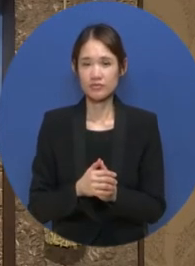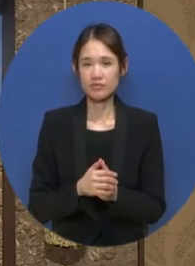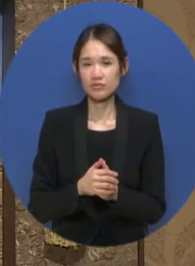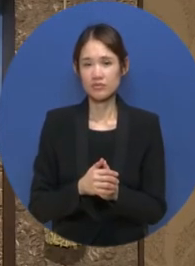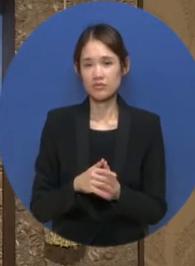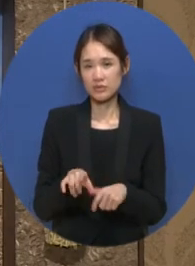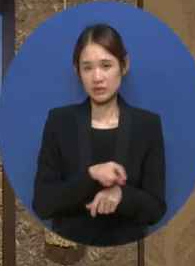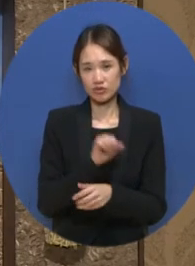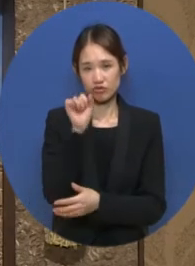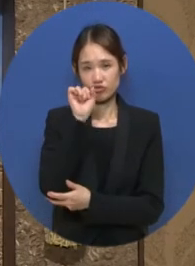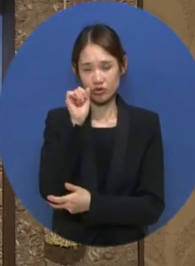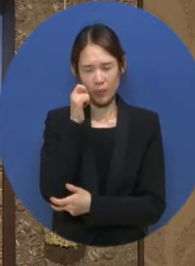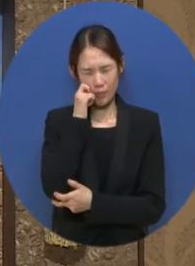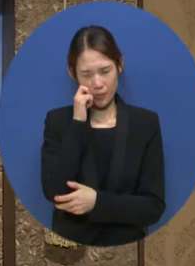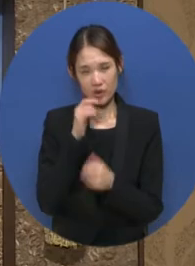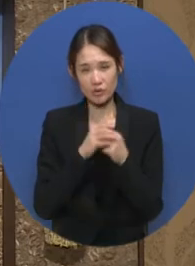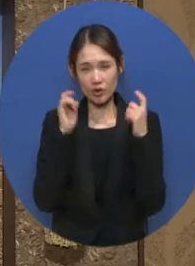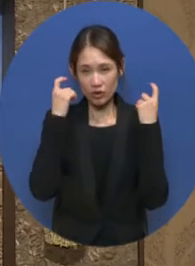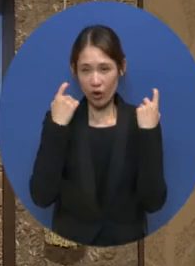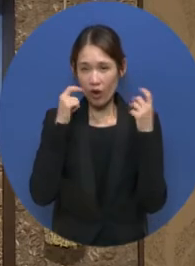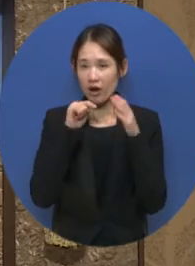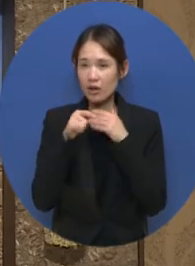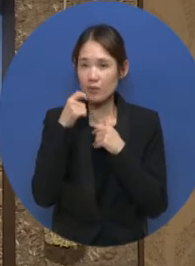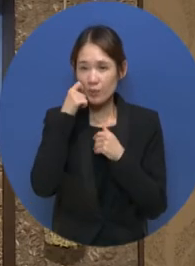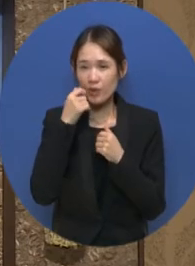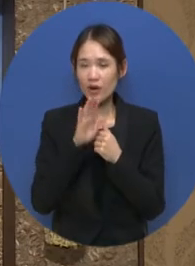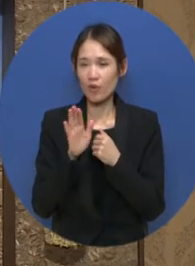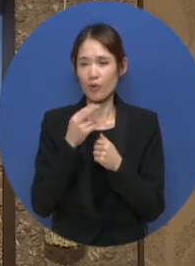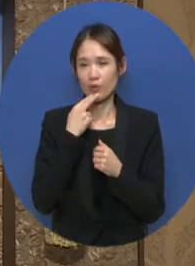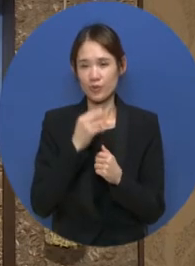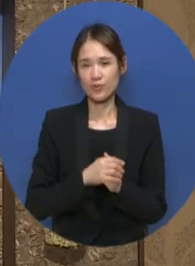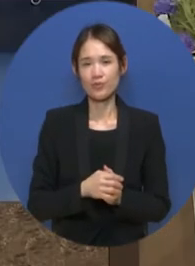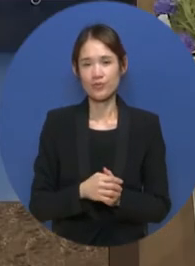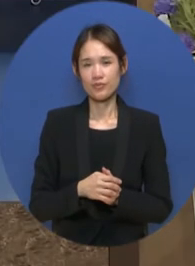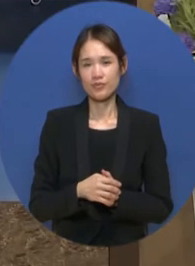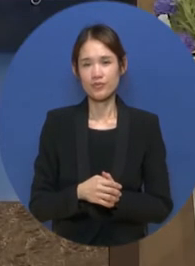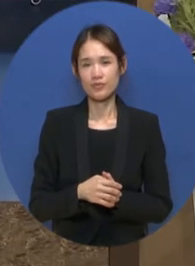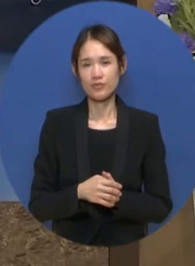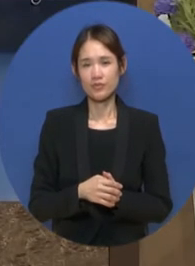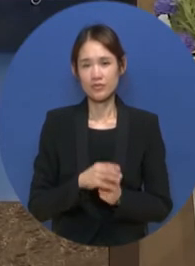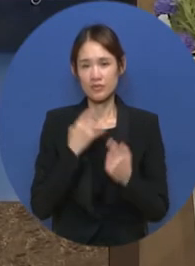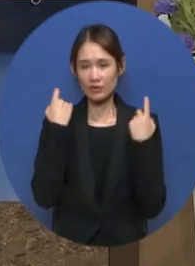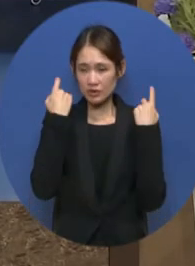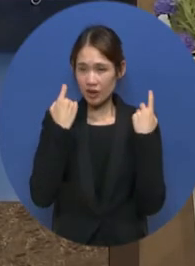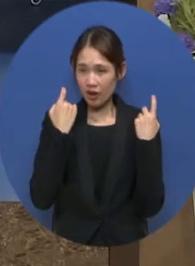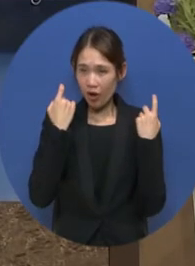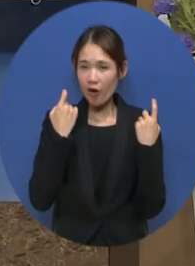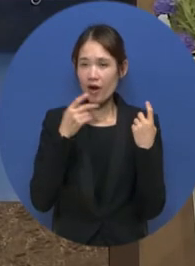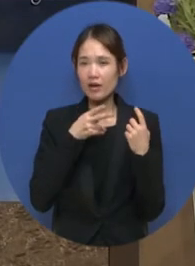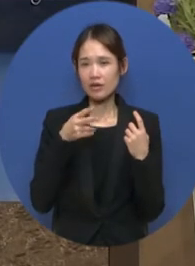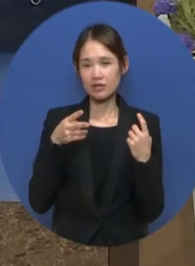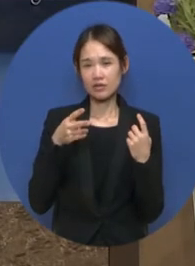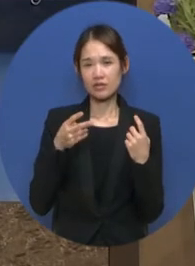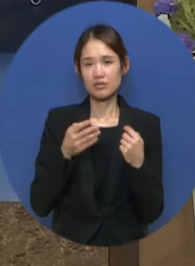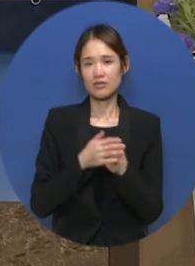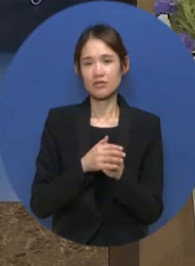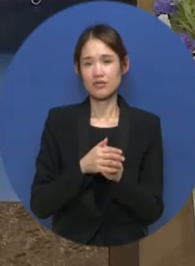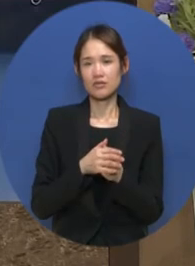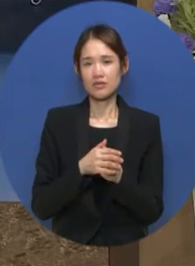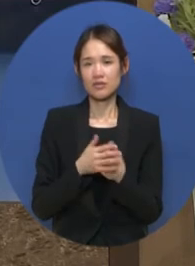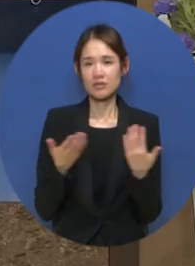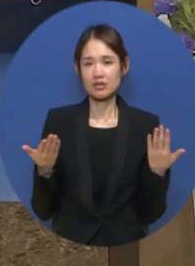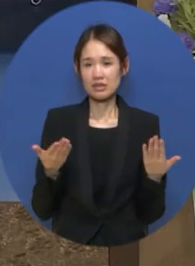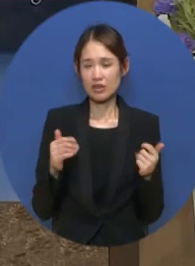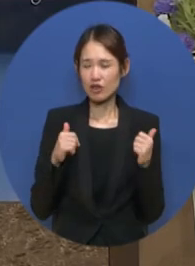특별하게 이제 운전을 못해서 행을 못 가거나 그렇진 않습니다 예 정말 이 여행이란 것이 어 저희